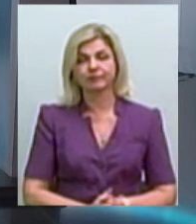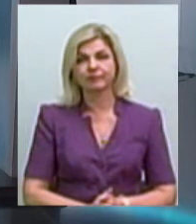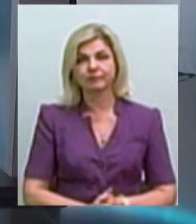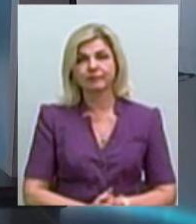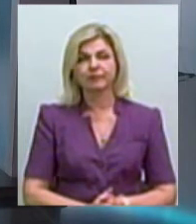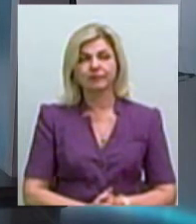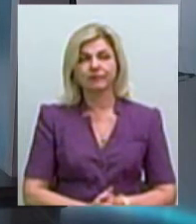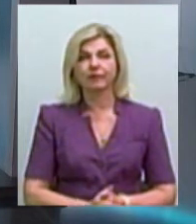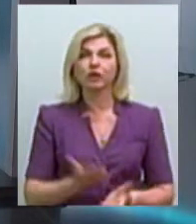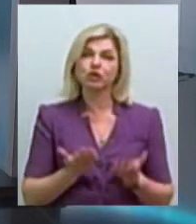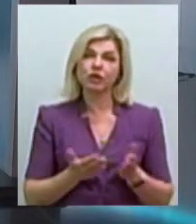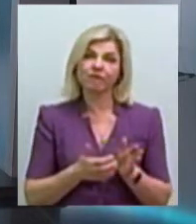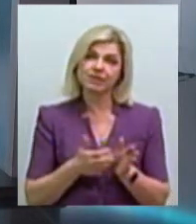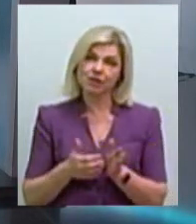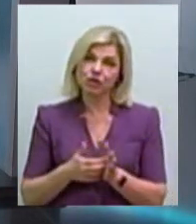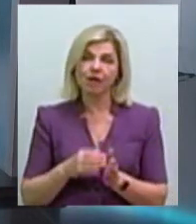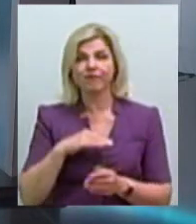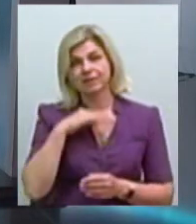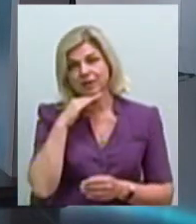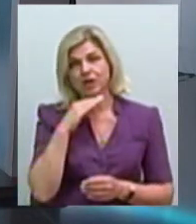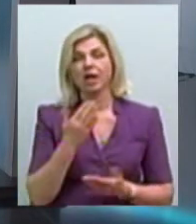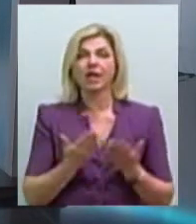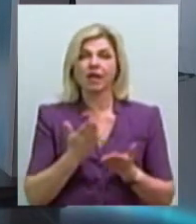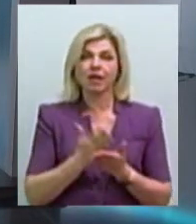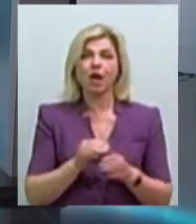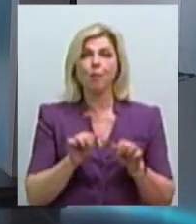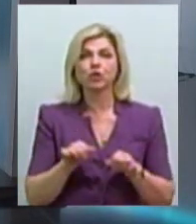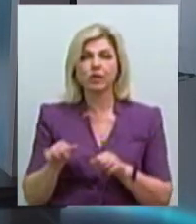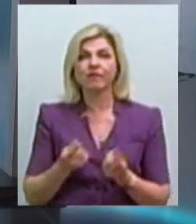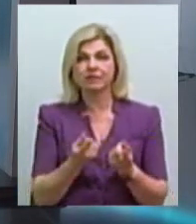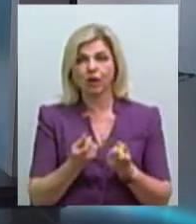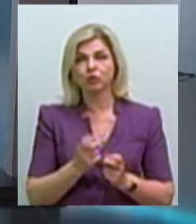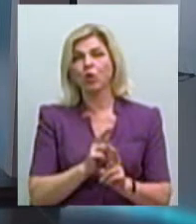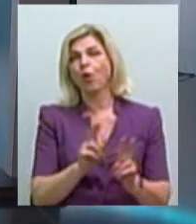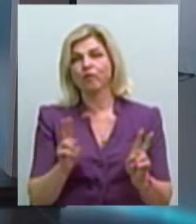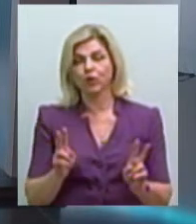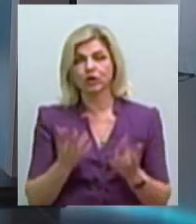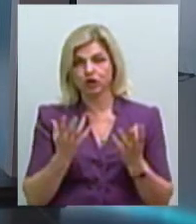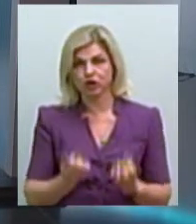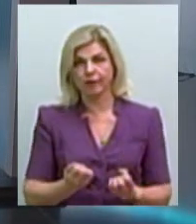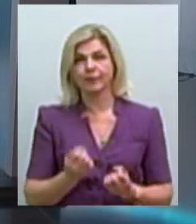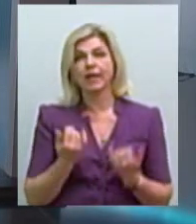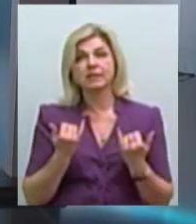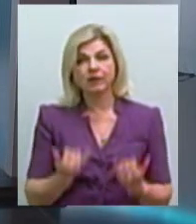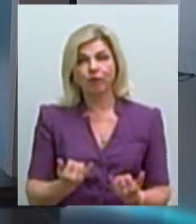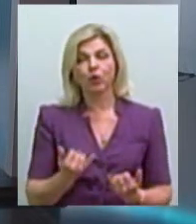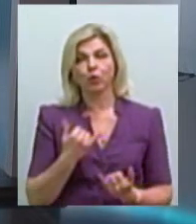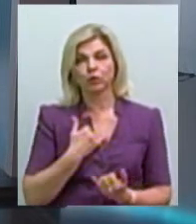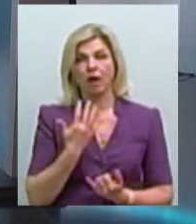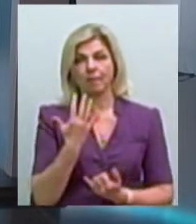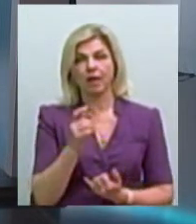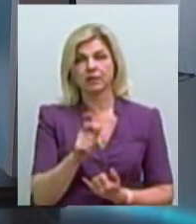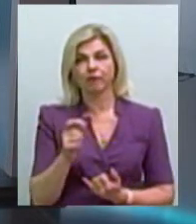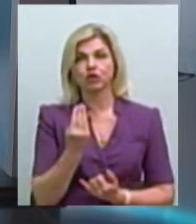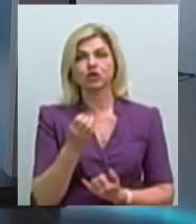Чи вистачає фахівців? І чи є можливість залучати когось? На сьогоднішній день у нас 5 осіб по